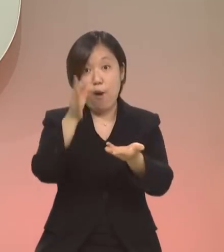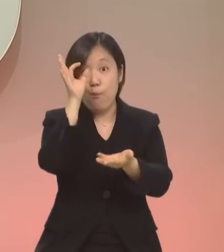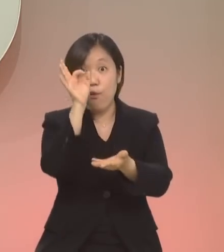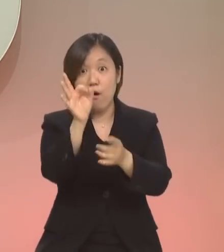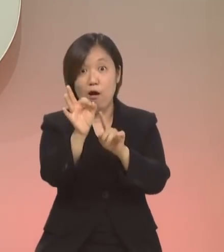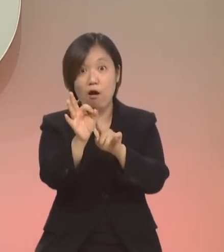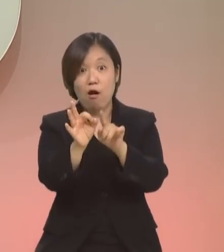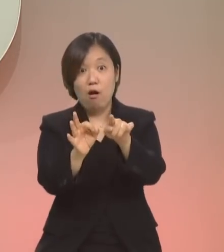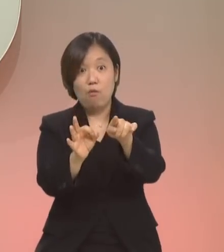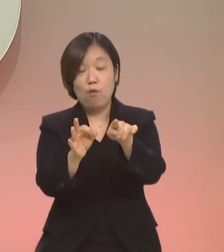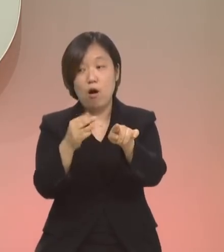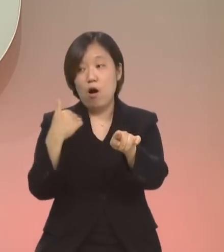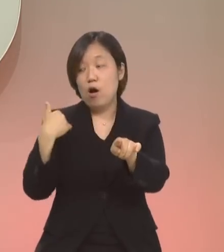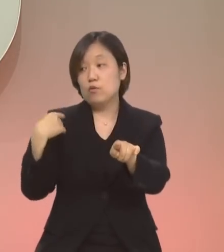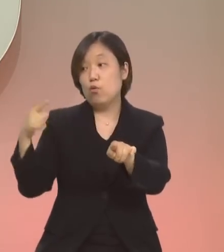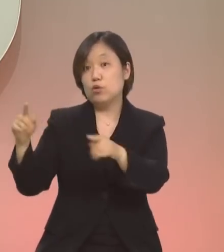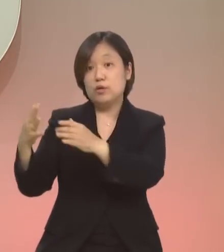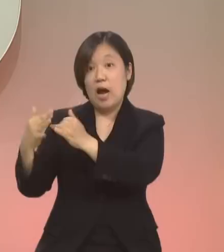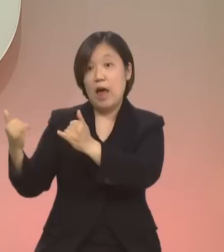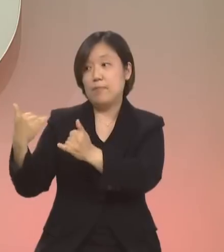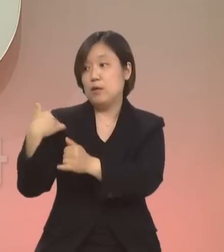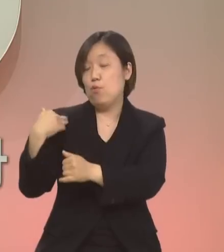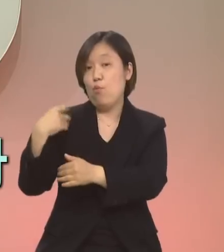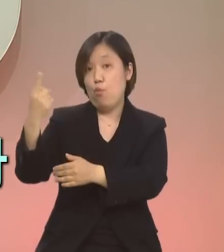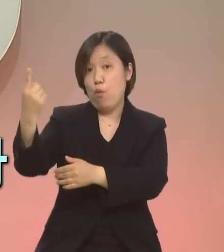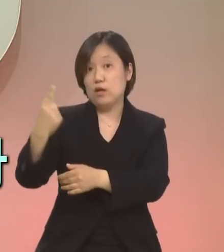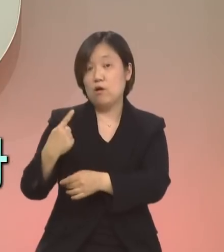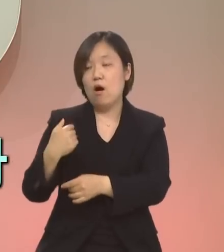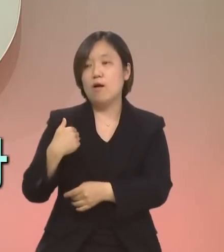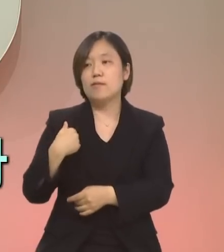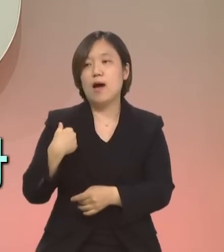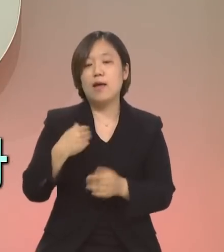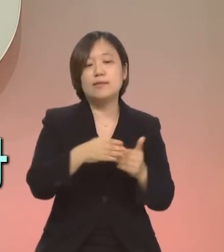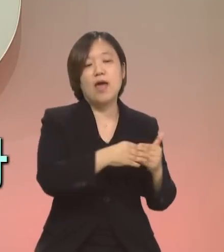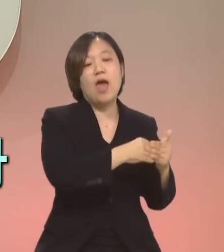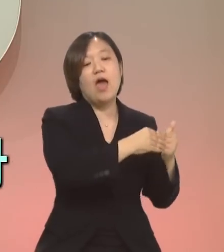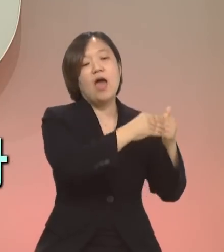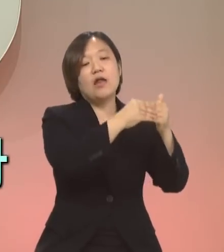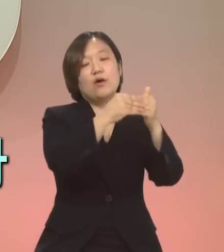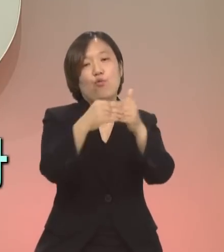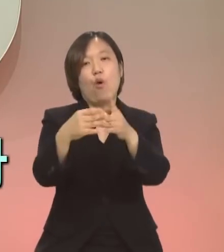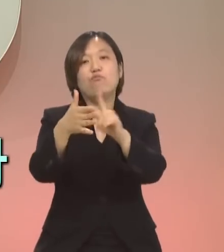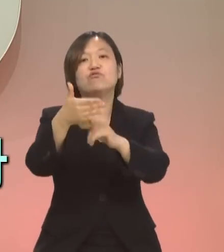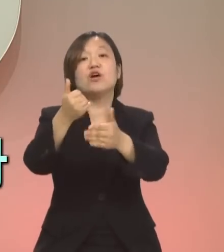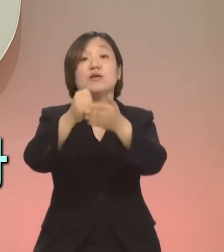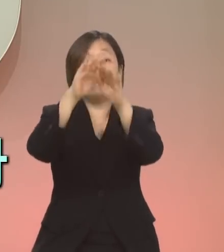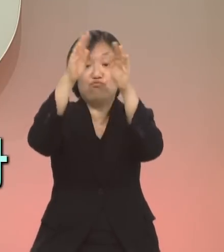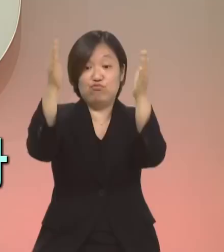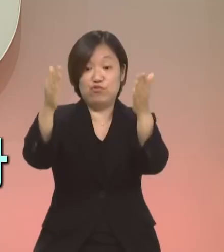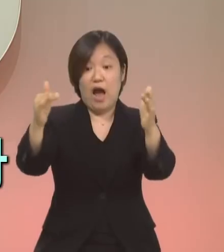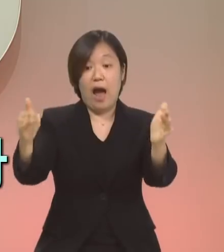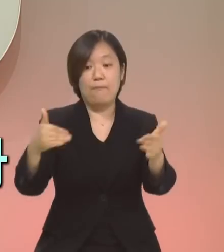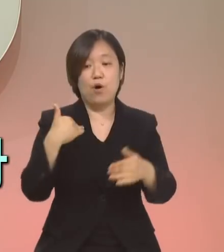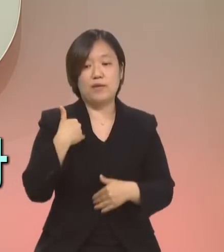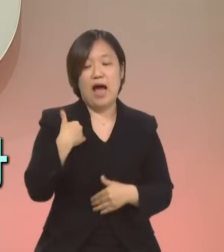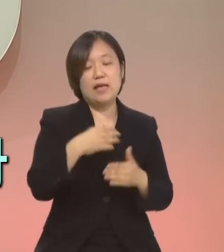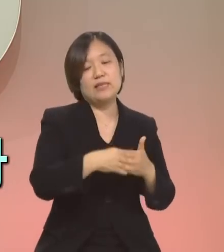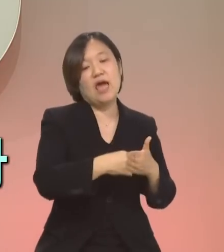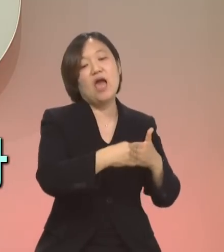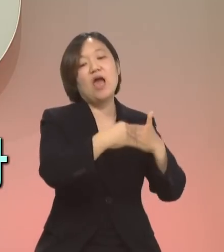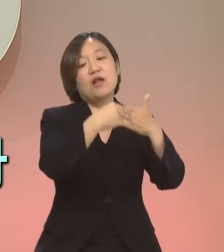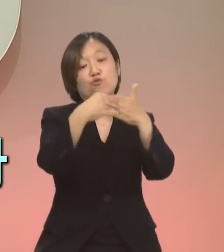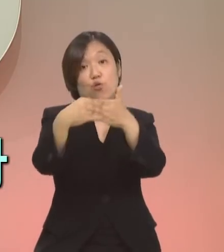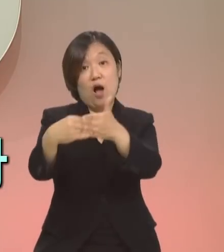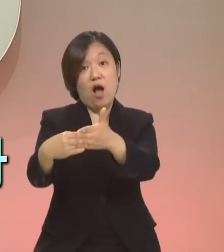사람이 쓴 나타나더니 자기를 이렇게 데리고 불쌍 앞으로 데리고 가더래요 옆에 어떤 사람이 자기를